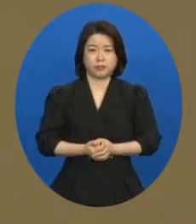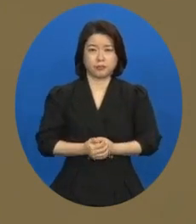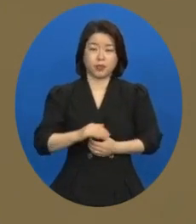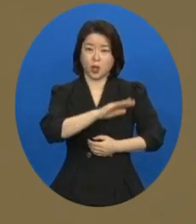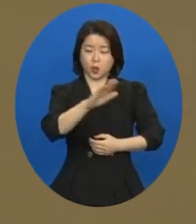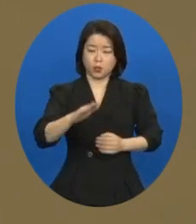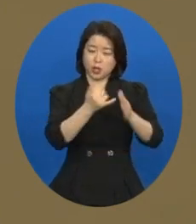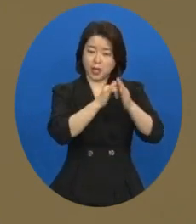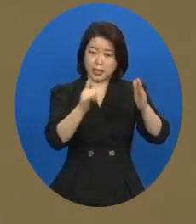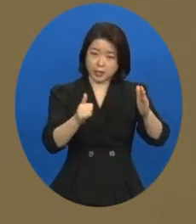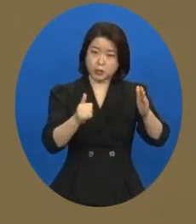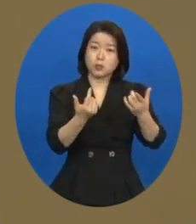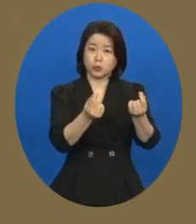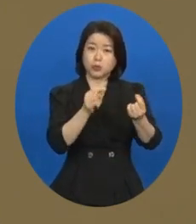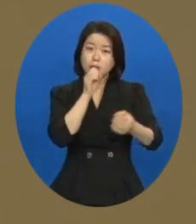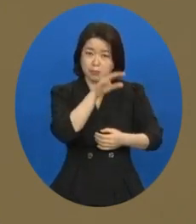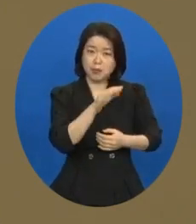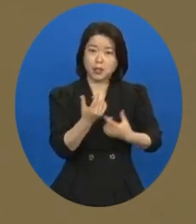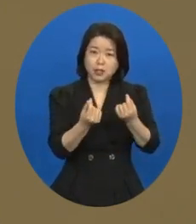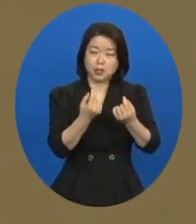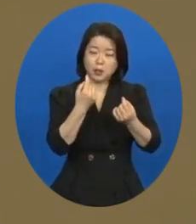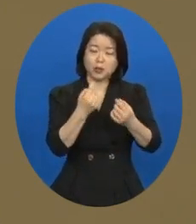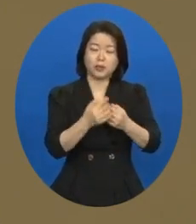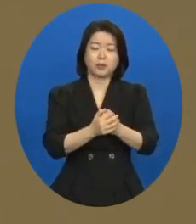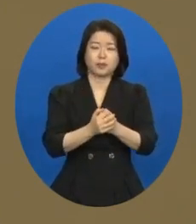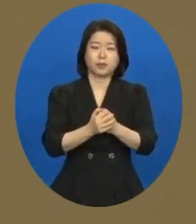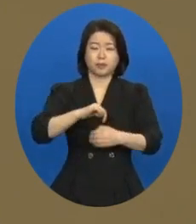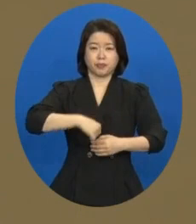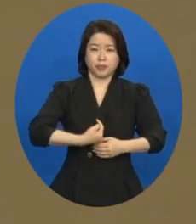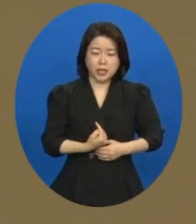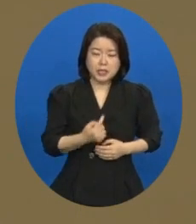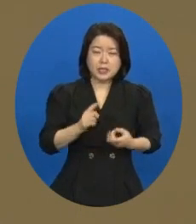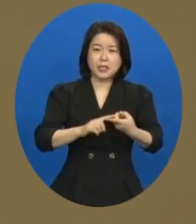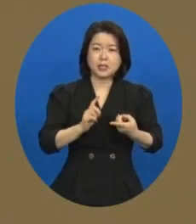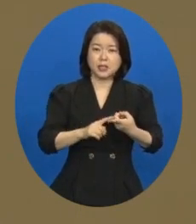우리가 가족에게 그렇게 하잖아요. 자기 자신에 대해서 그렇게 하잖아요.